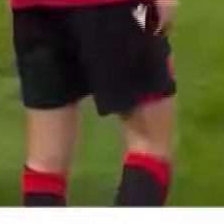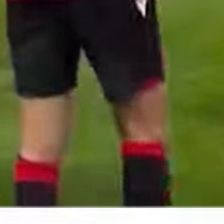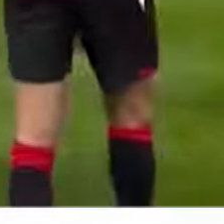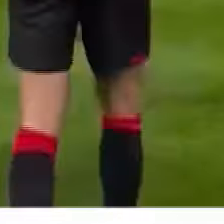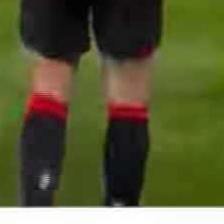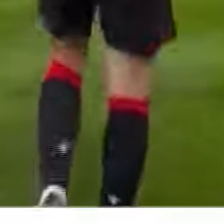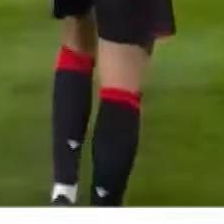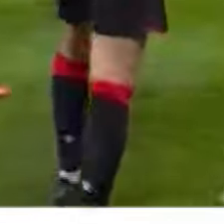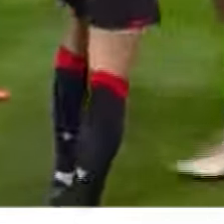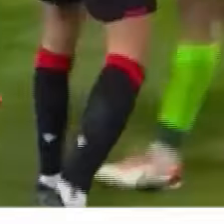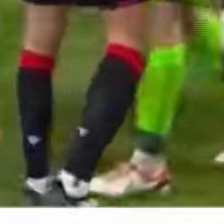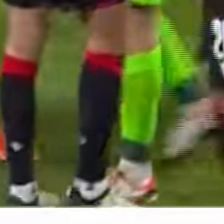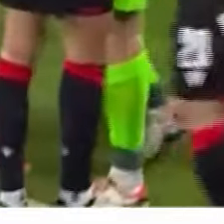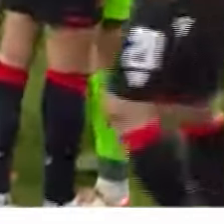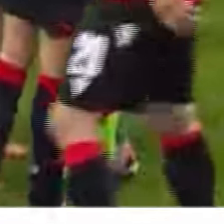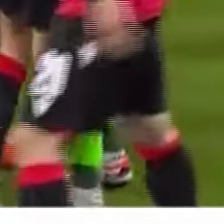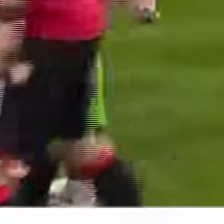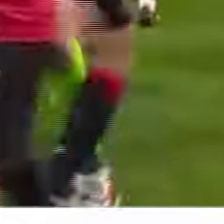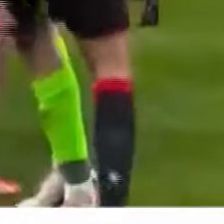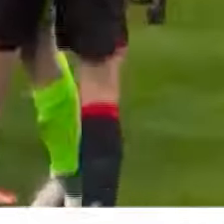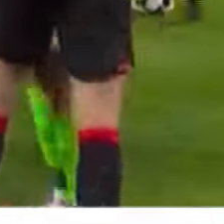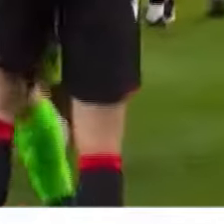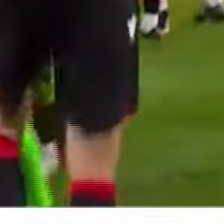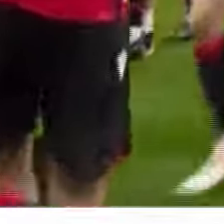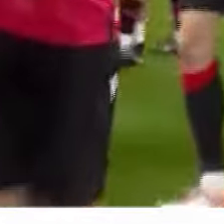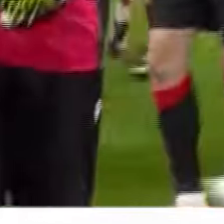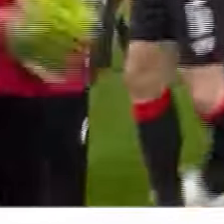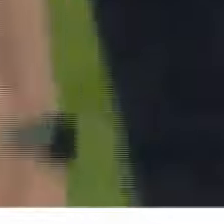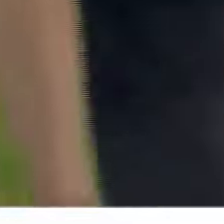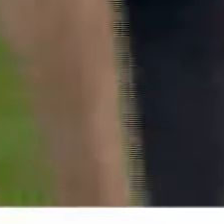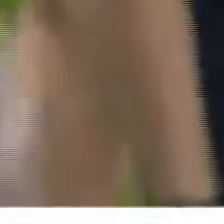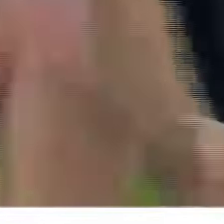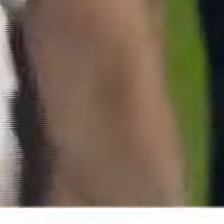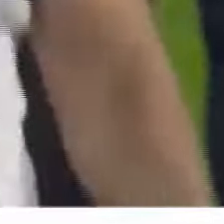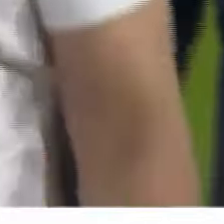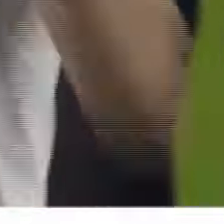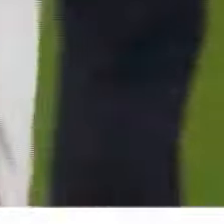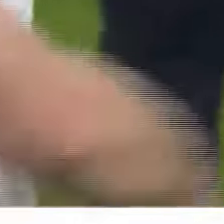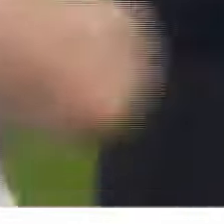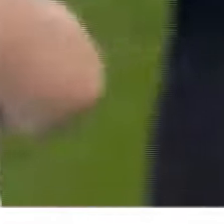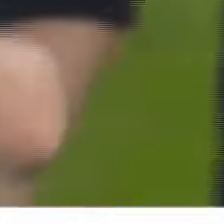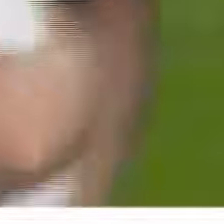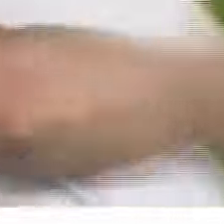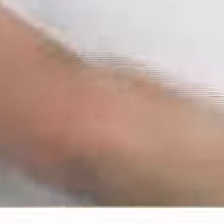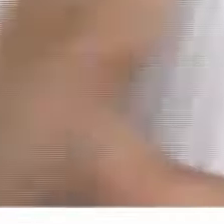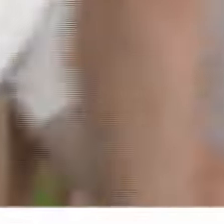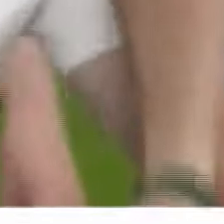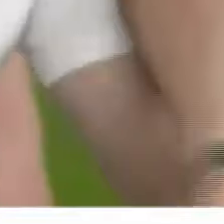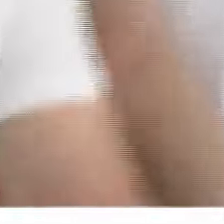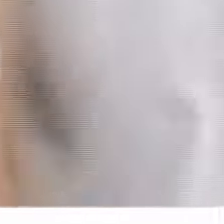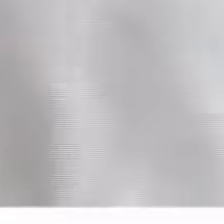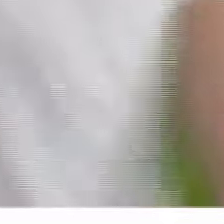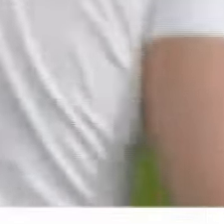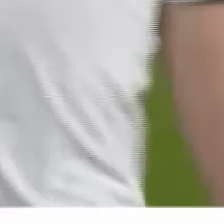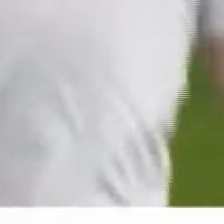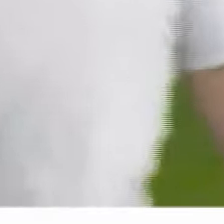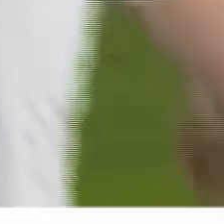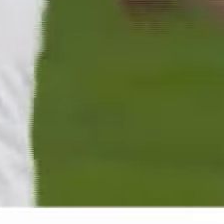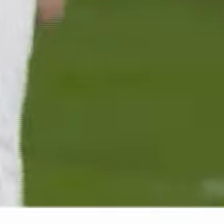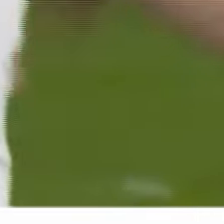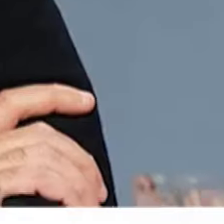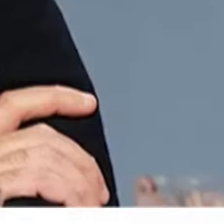ევრო 2024-ზე. წარმატებამ, რომელიც პორტუგალიასთან გამარჯვებით და ჯგუფიდან გასვლით დაგვირგვინდა. ამ თემას დღეს რასაკვირველია გვერდს ვერ ავუბლით